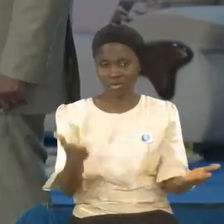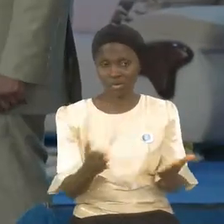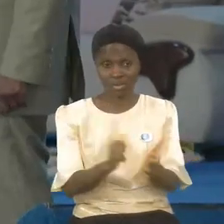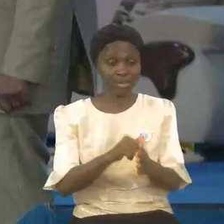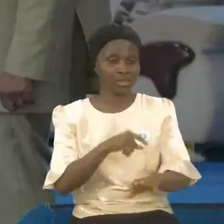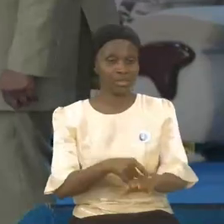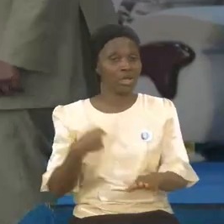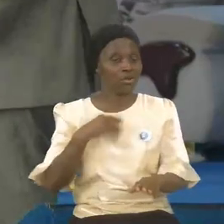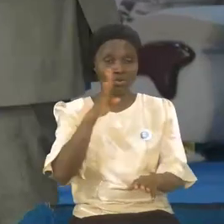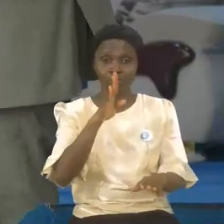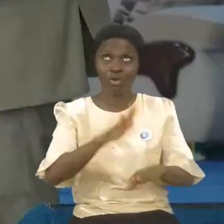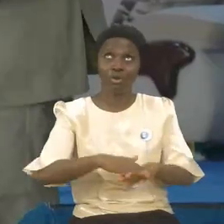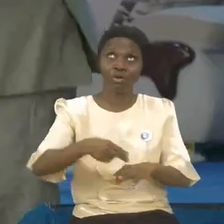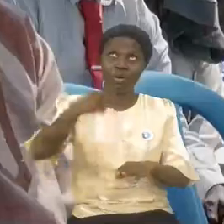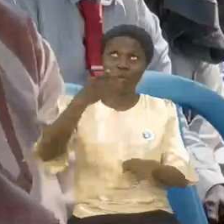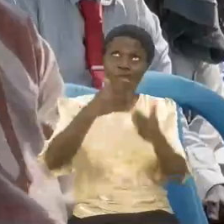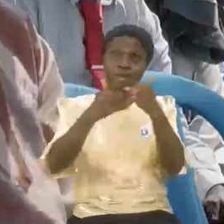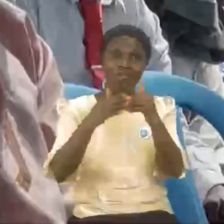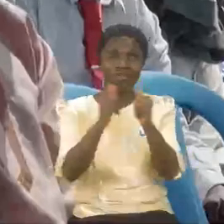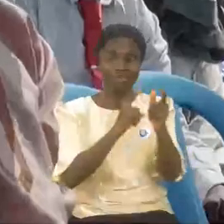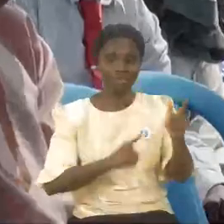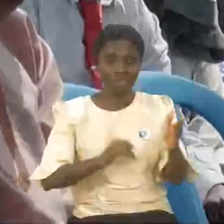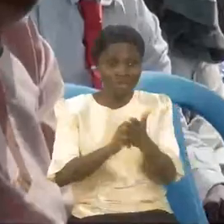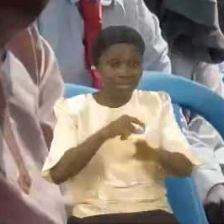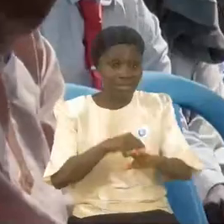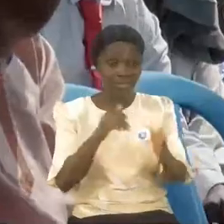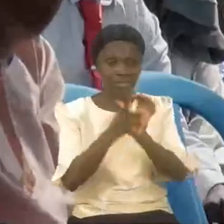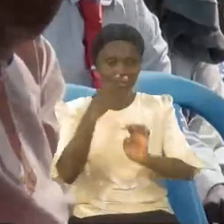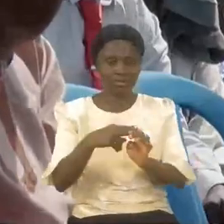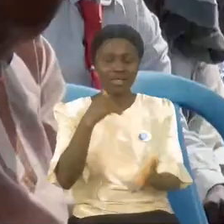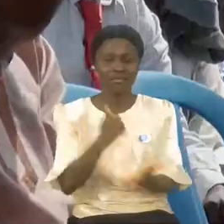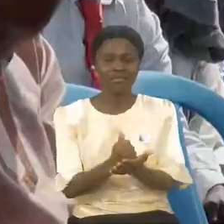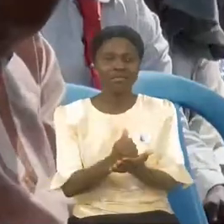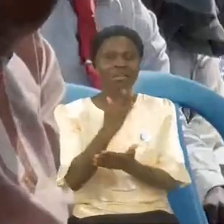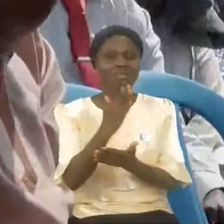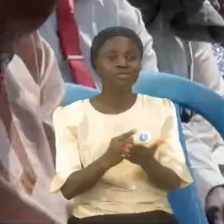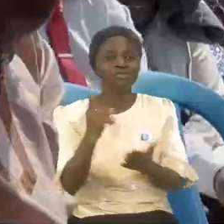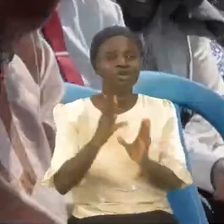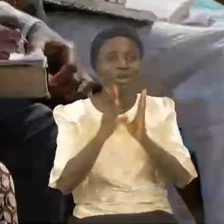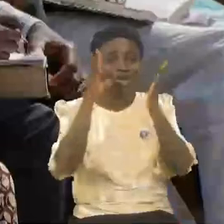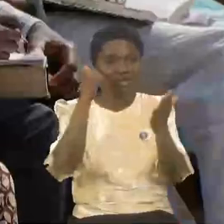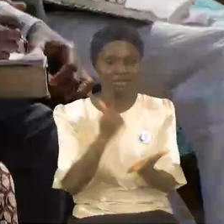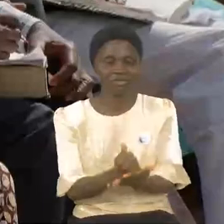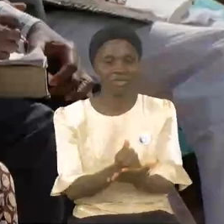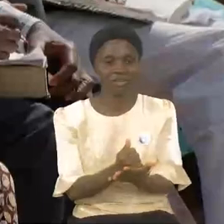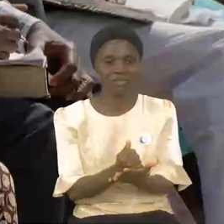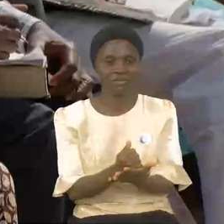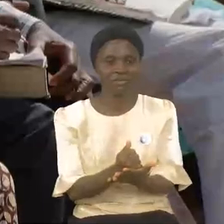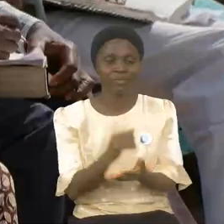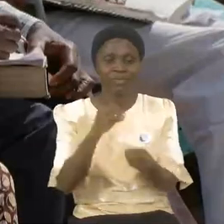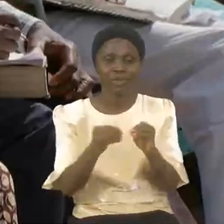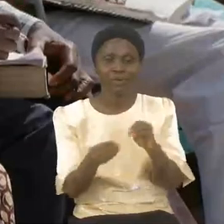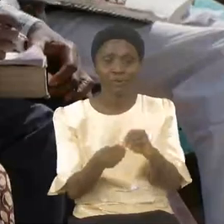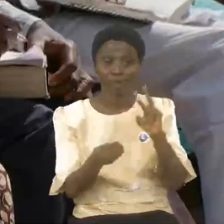suivra à cela je voudrais vous ne sera pas assez à l'époque toi aussi avec le Seigneur au nord de Jésus quel qu'on l'a dit